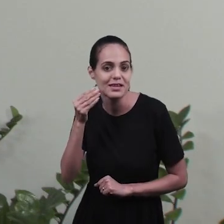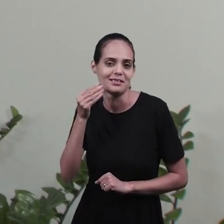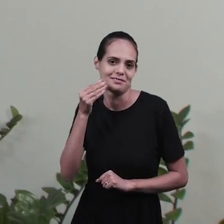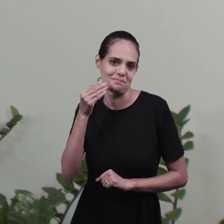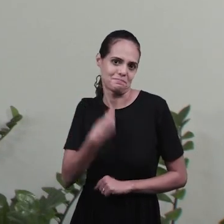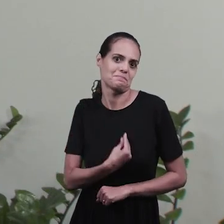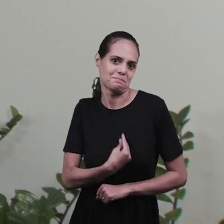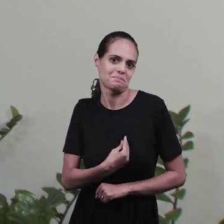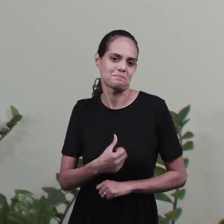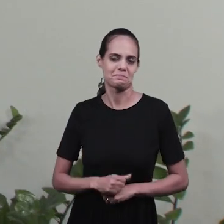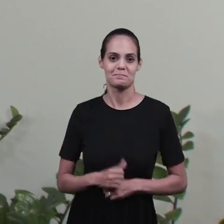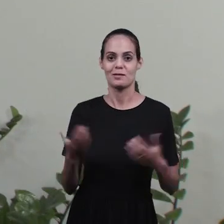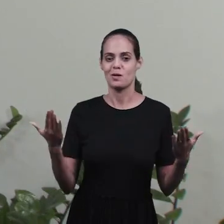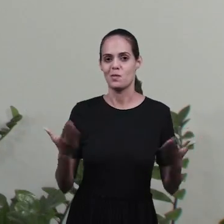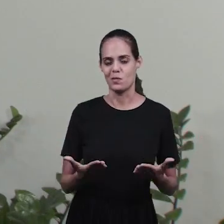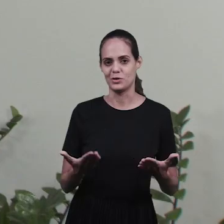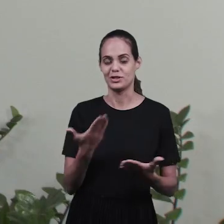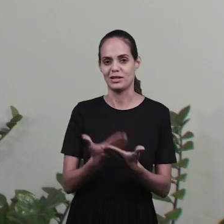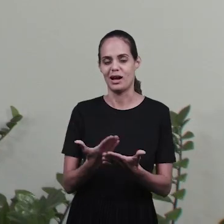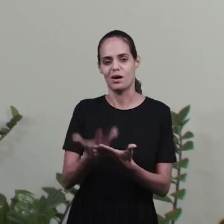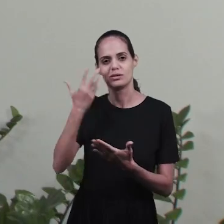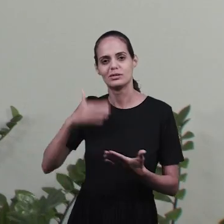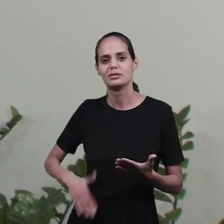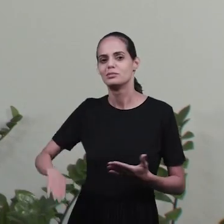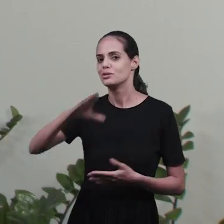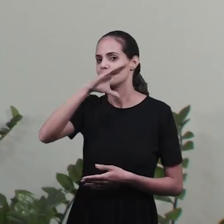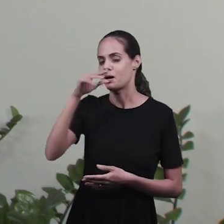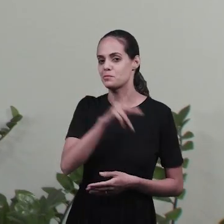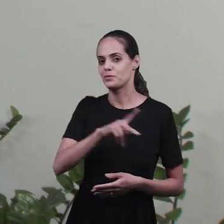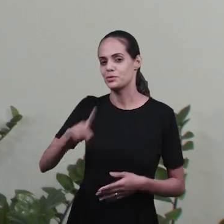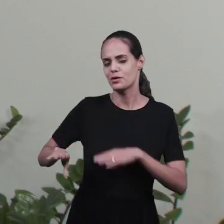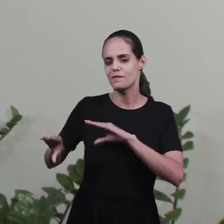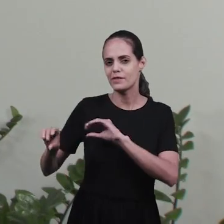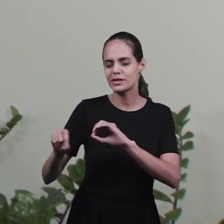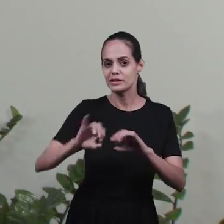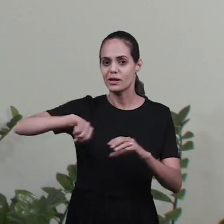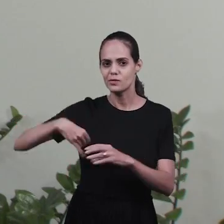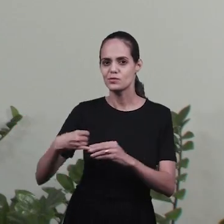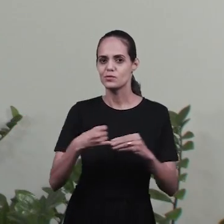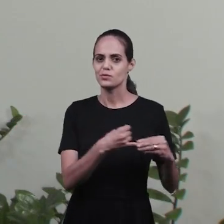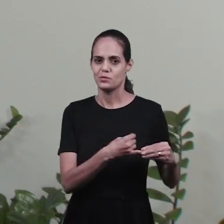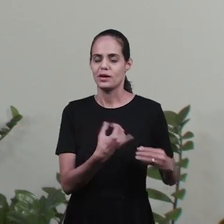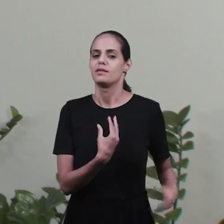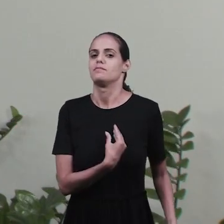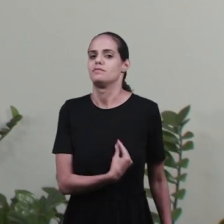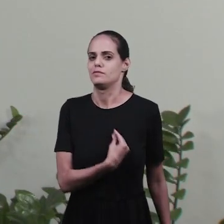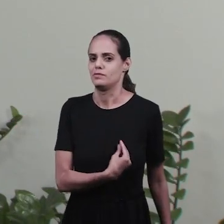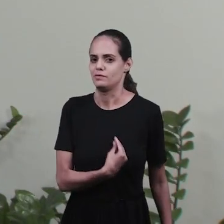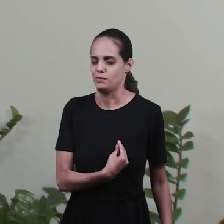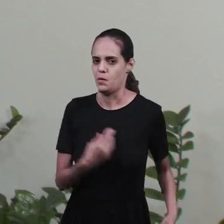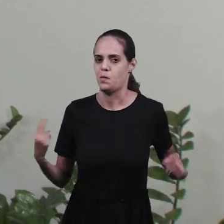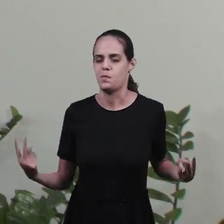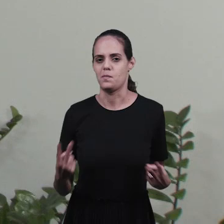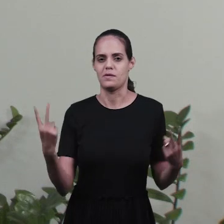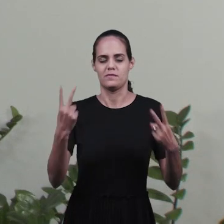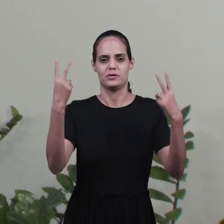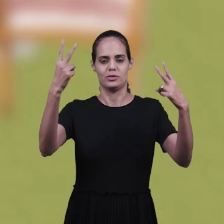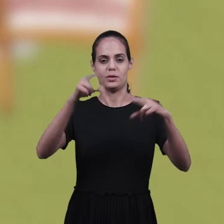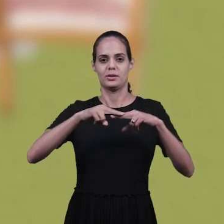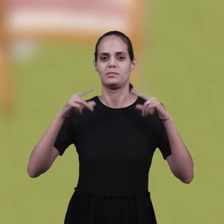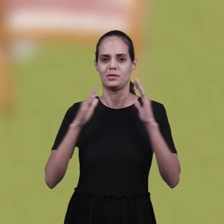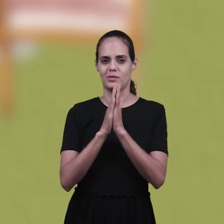Aujourd'hui, dans l'étude des enfants intermédiaires adolescents, le professeur Paul Dola va nous montrer ça en montrant que Jésus a vécu une